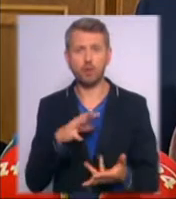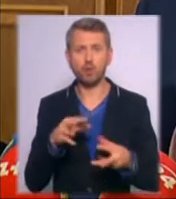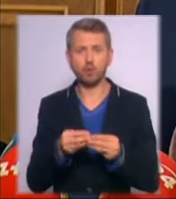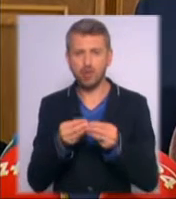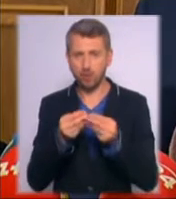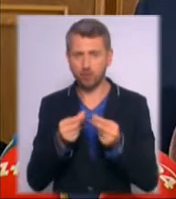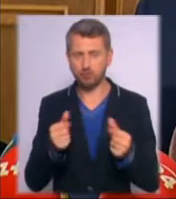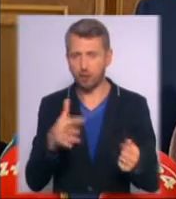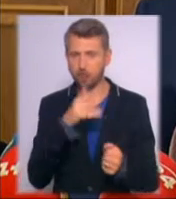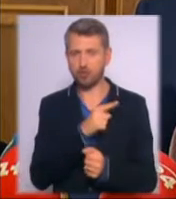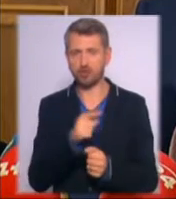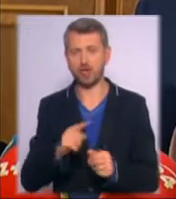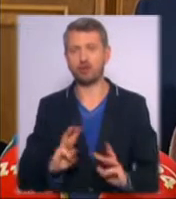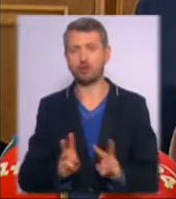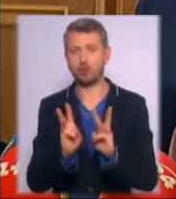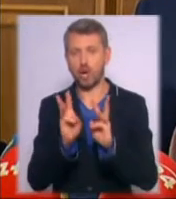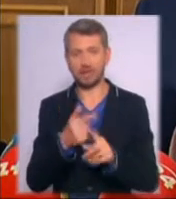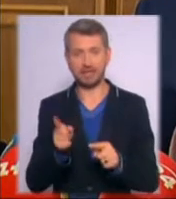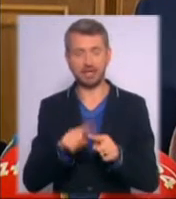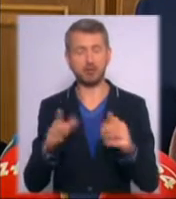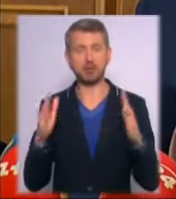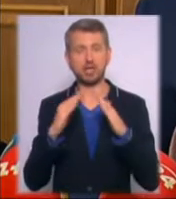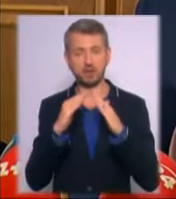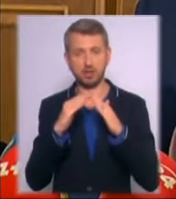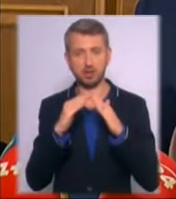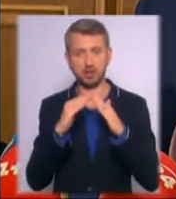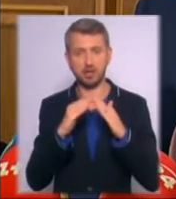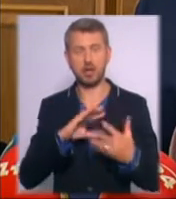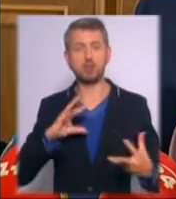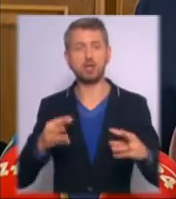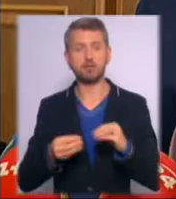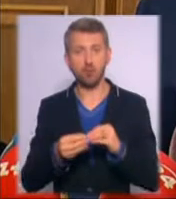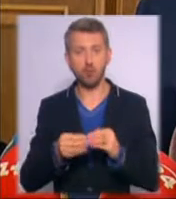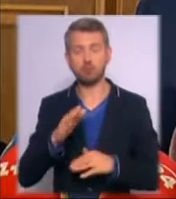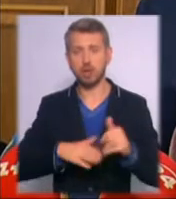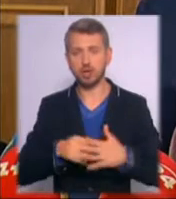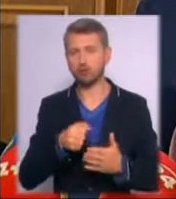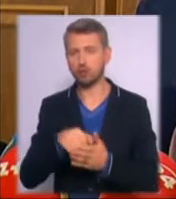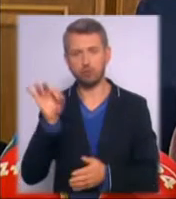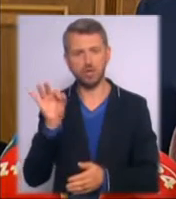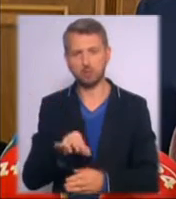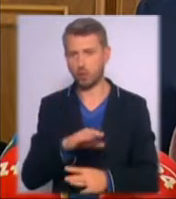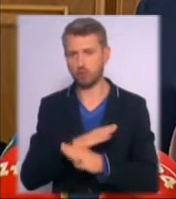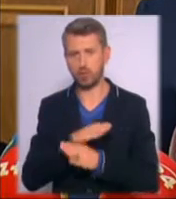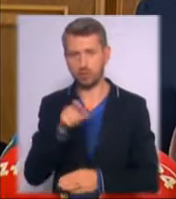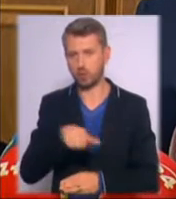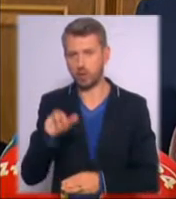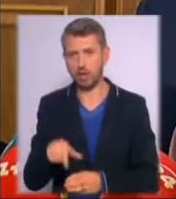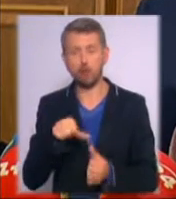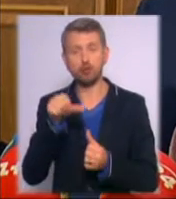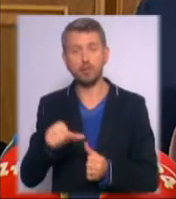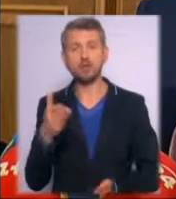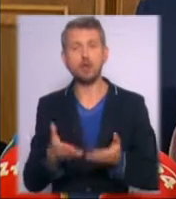час возгорання цієї будівлі призводять практично до миттєвої смерті людей, особливо, якщо